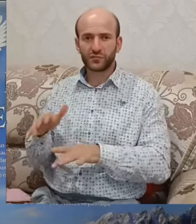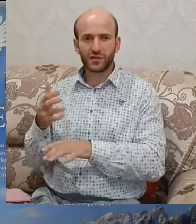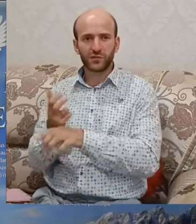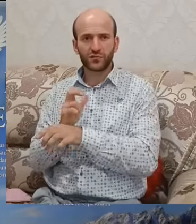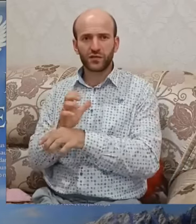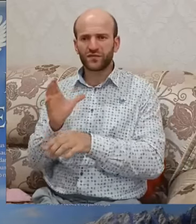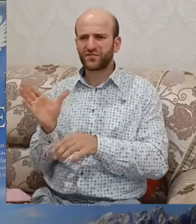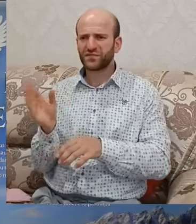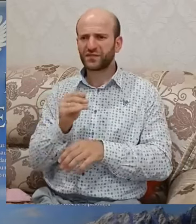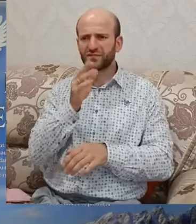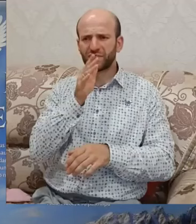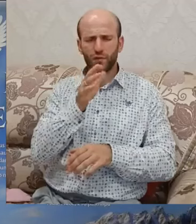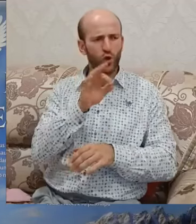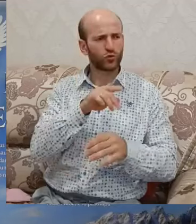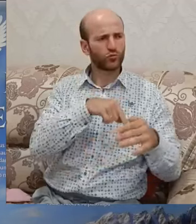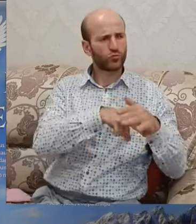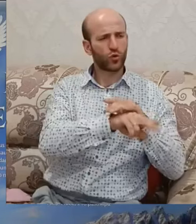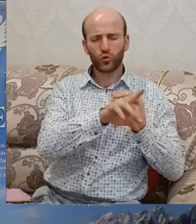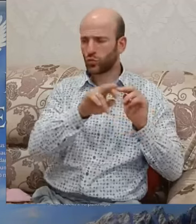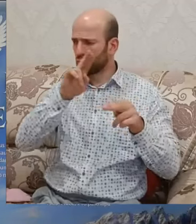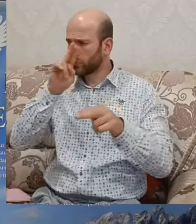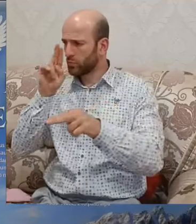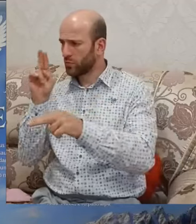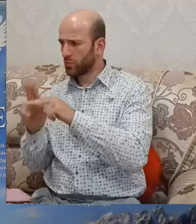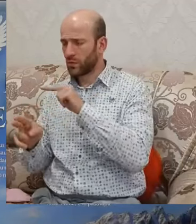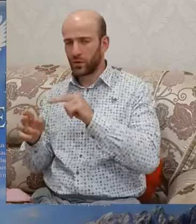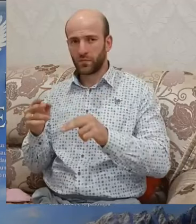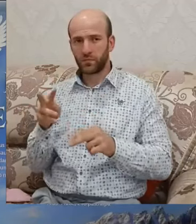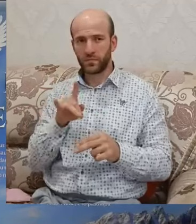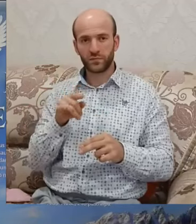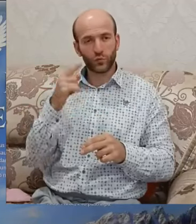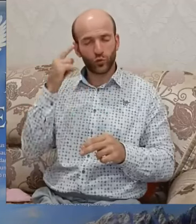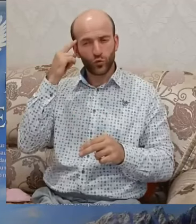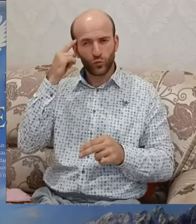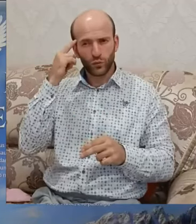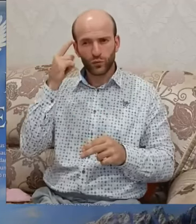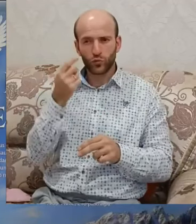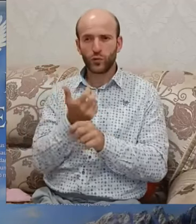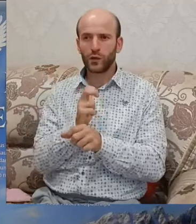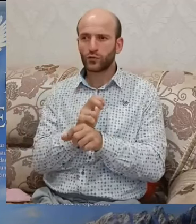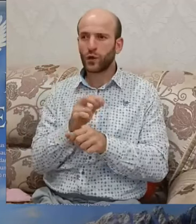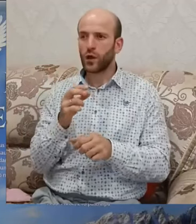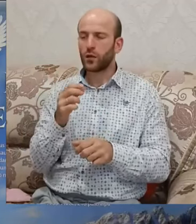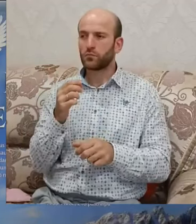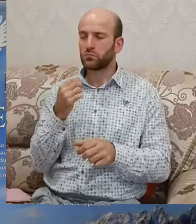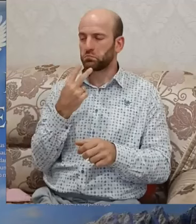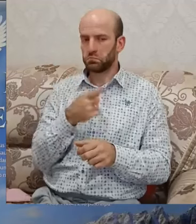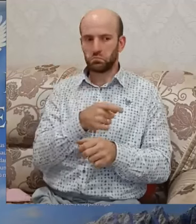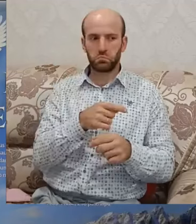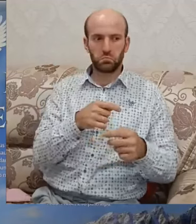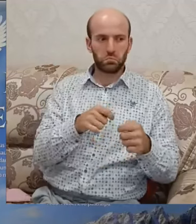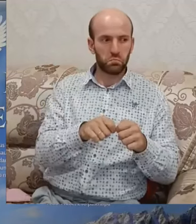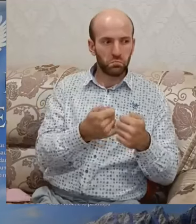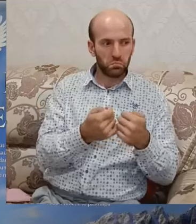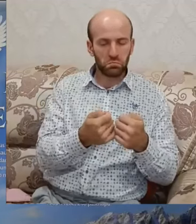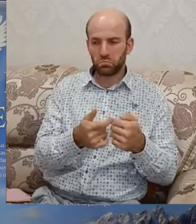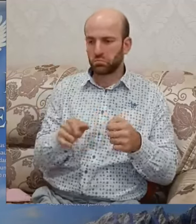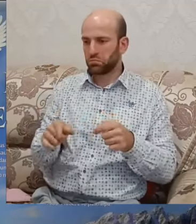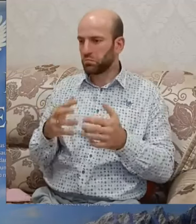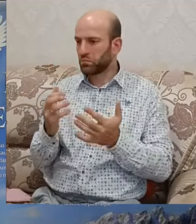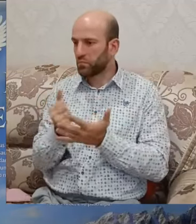времён. Mes manome, kad viskas nesuderinta. Мы думаем, что всё не слажено. Bet taip nėra. Но не